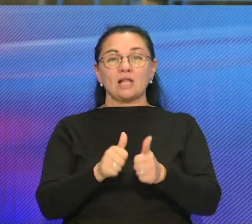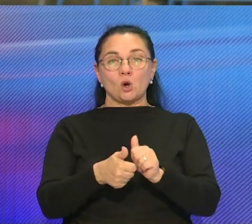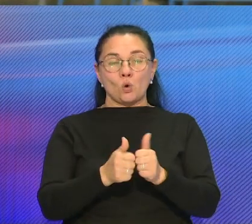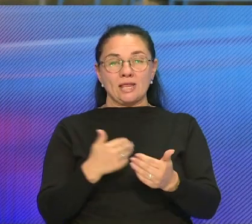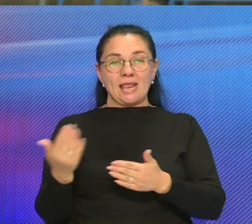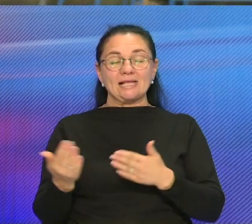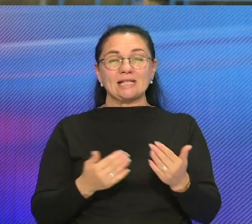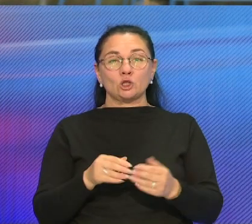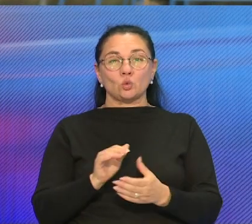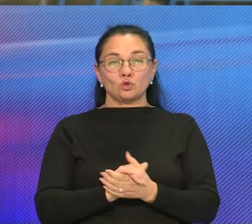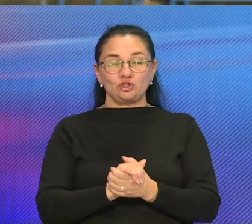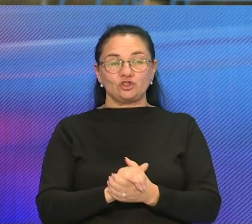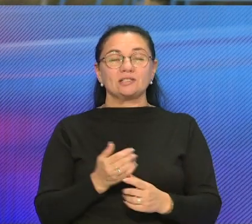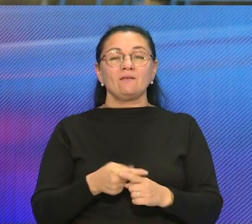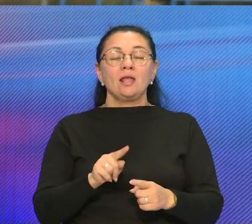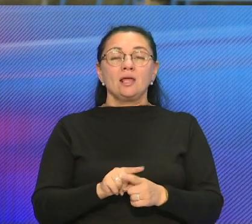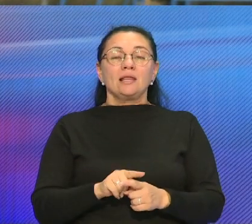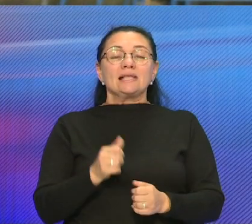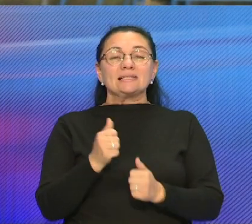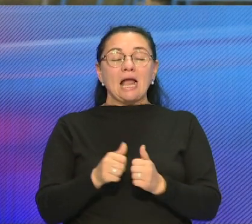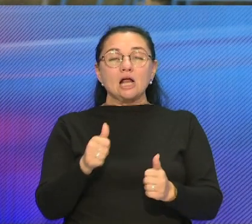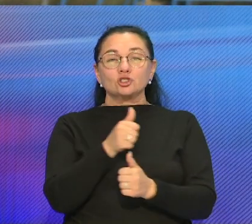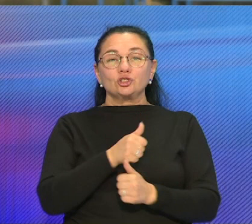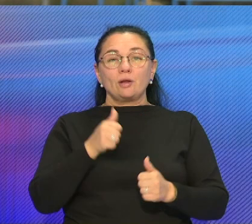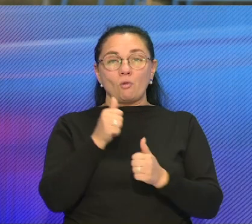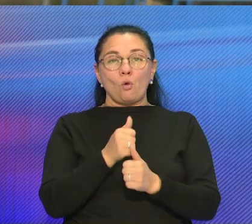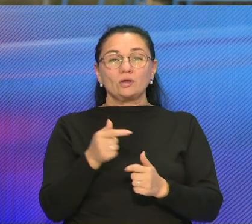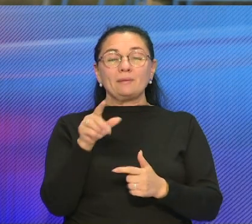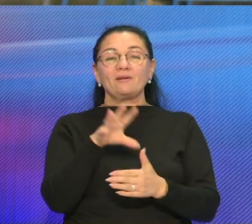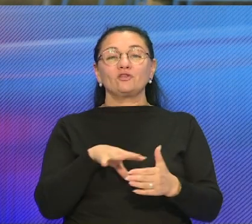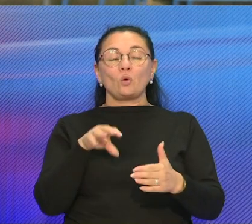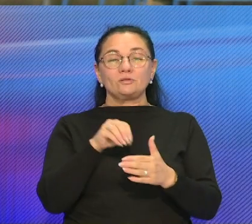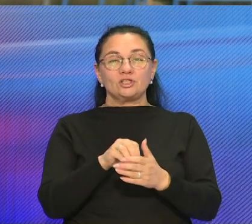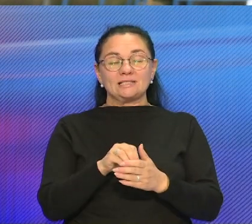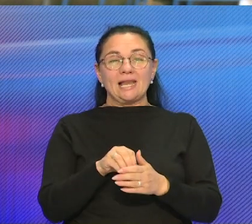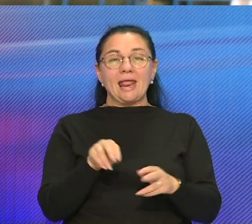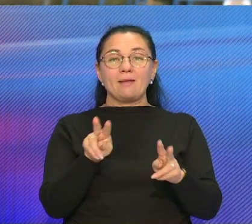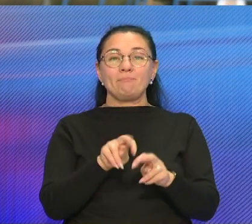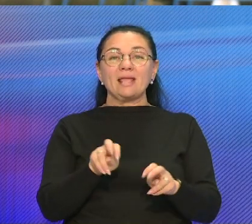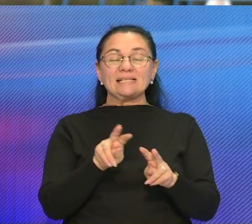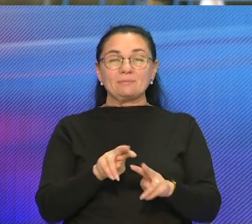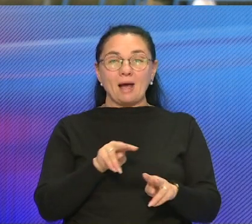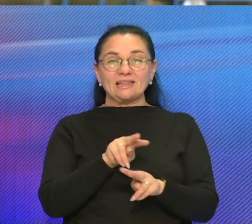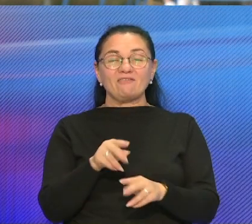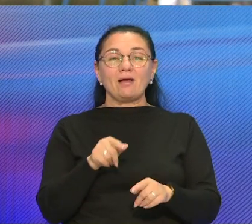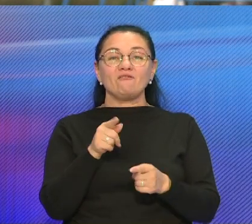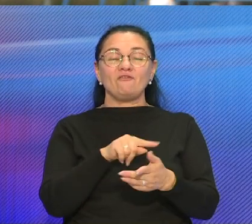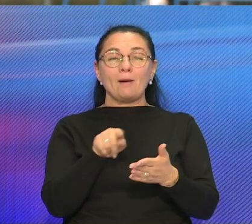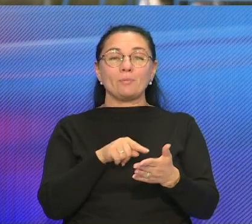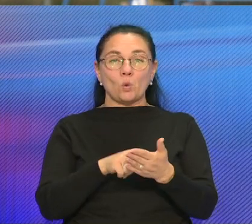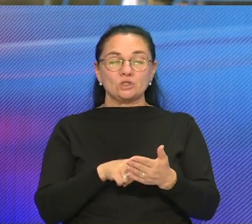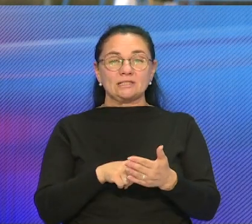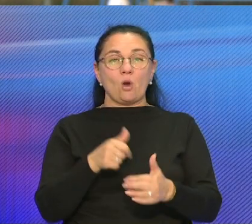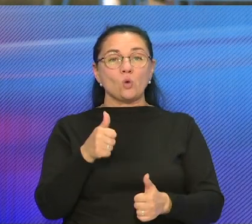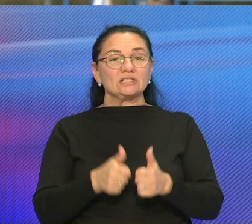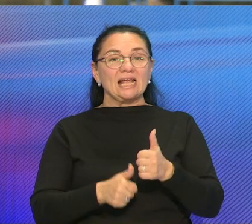рассчитан на каждый год, и с каждым годом мы в том числе пересматриваем некоторые вопросы по проведению соревнований